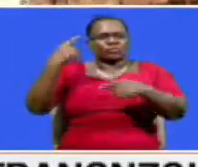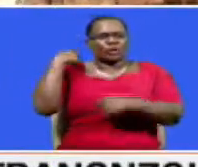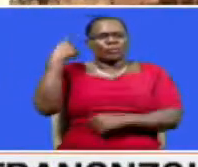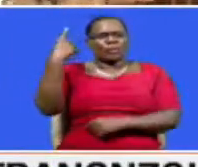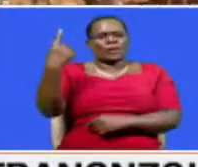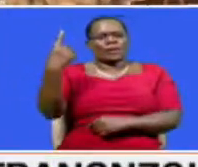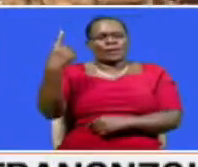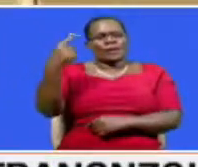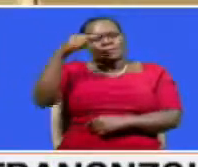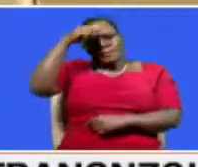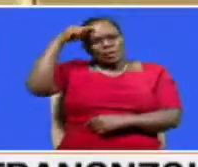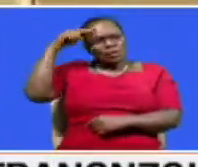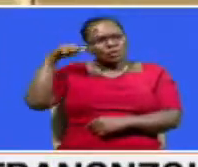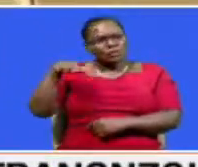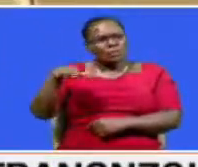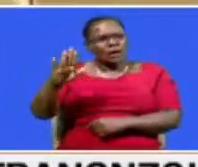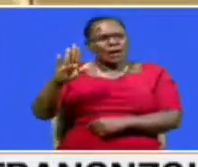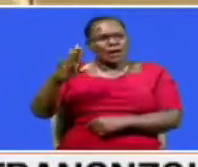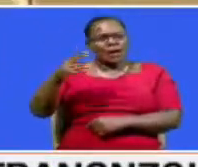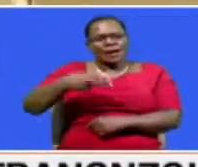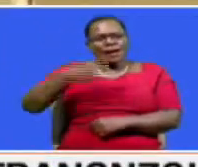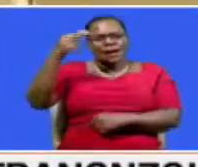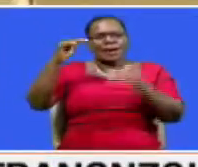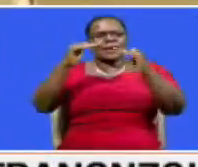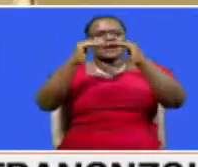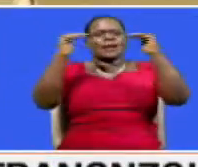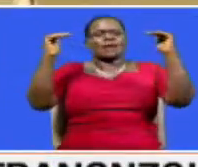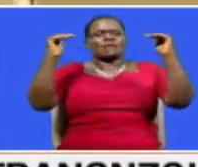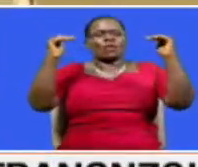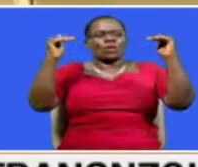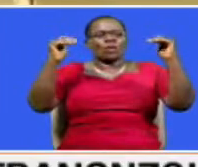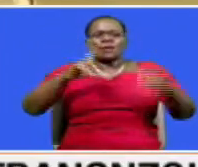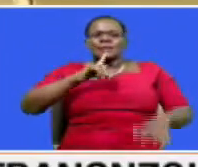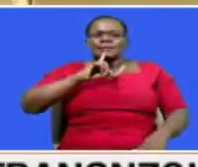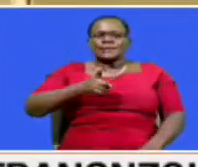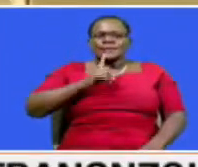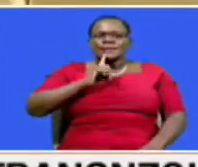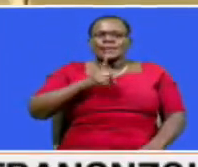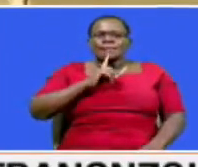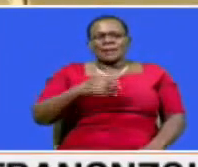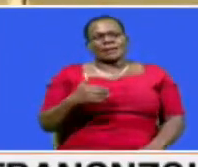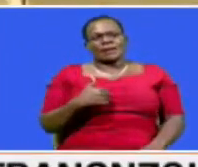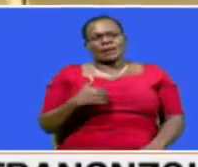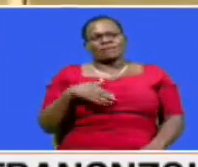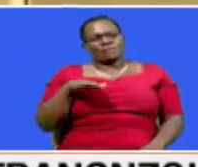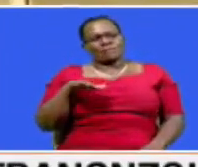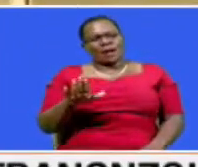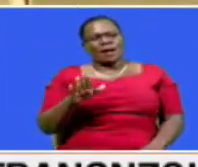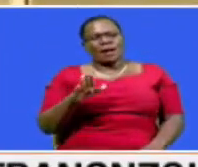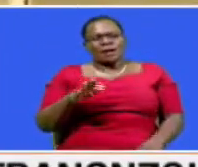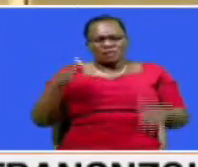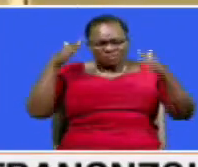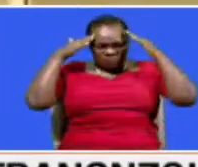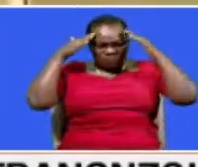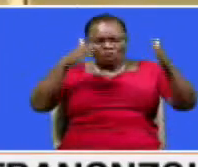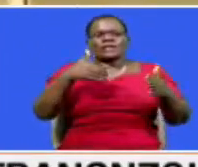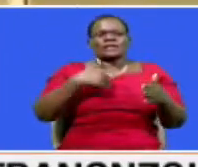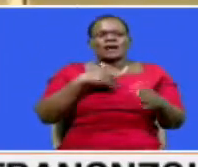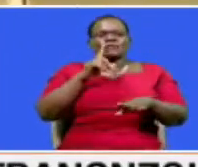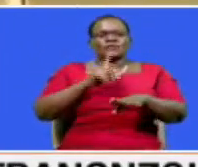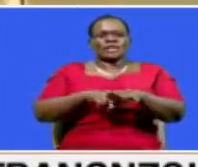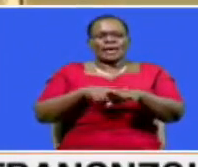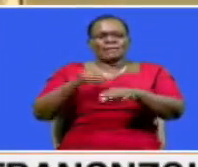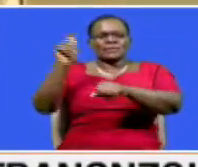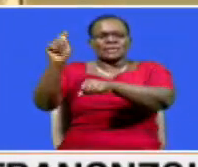championship is because of their high levels of discipline. They are very dedicated when it comes